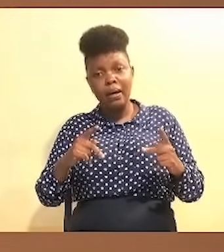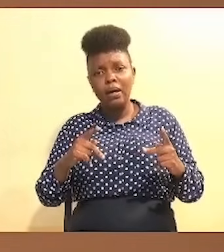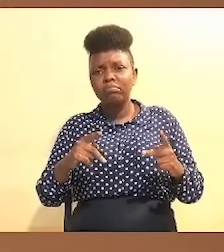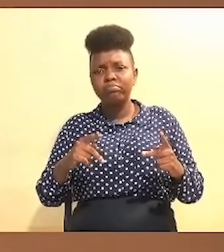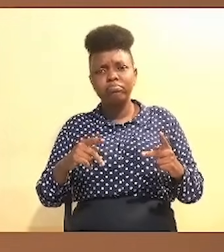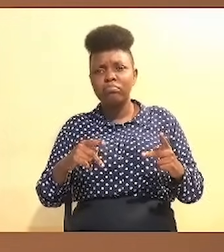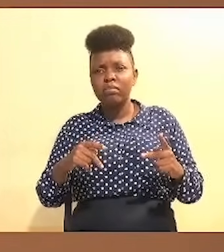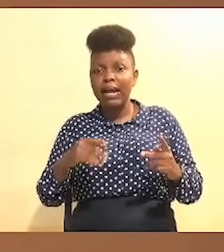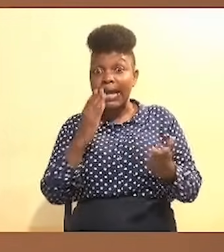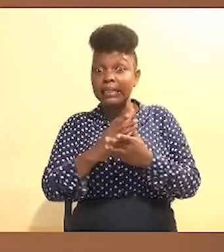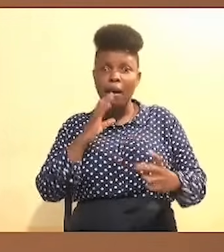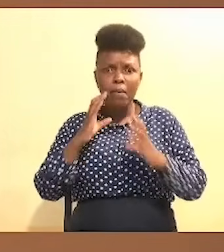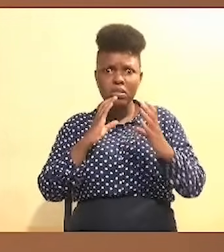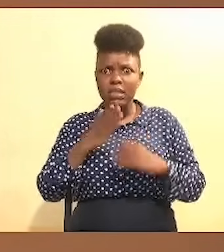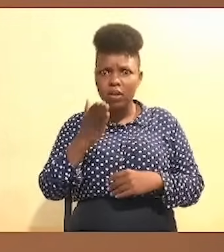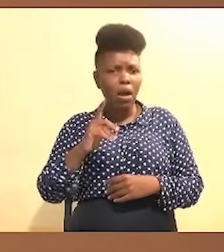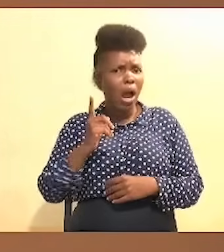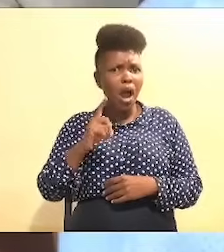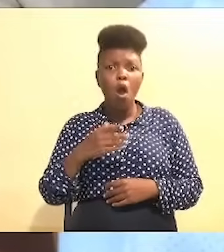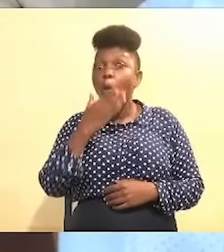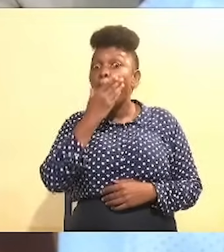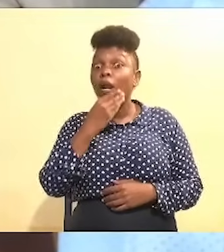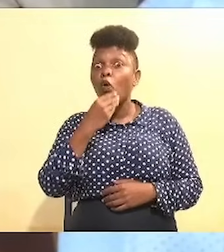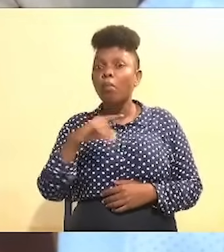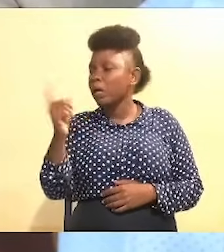Huwa wanaume hawasahau hicho kitu.